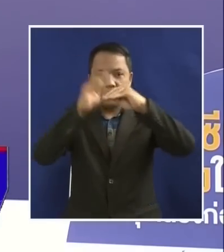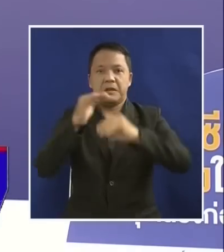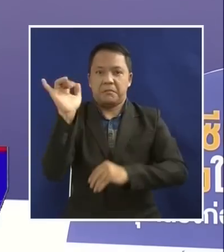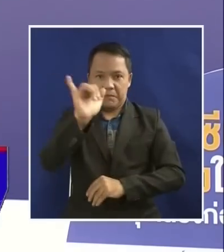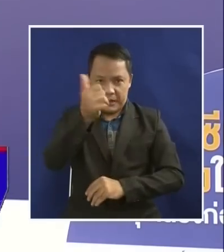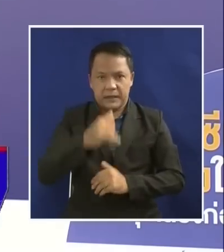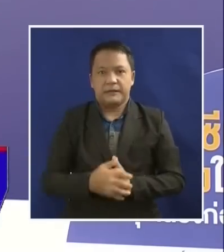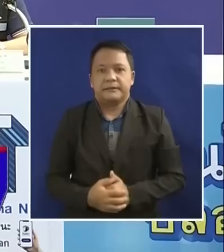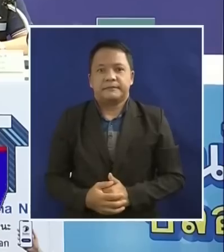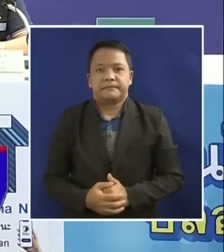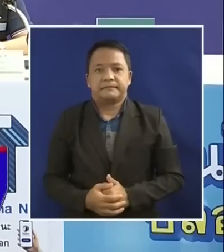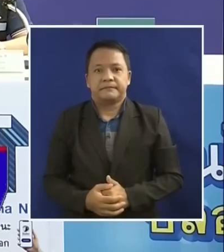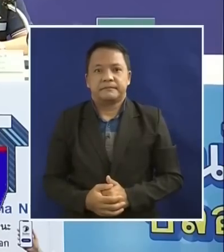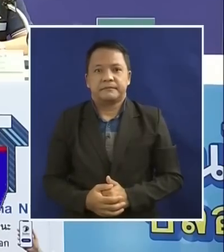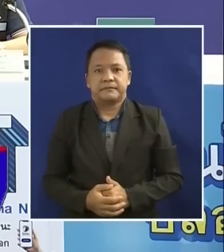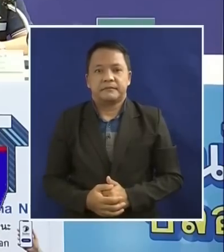แน่ๆครับ